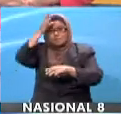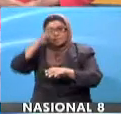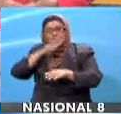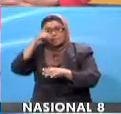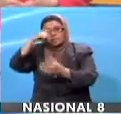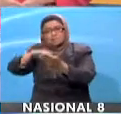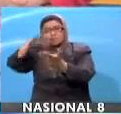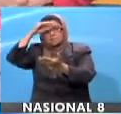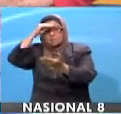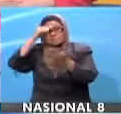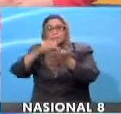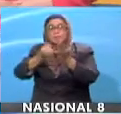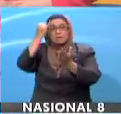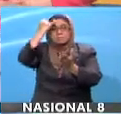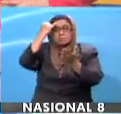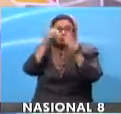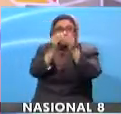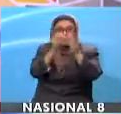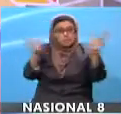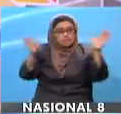perkembangan minda anak-anak.